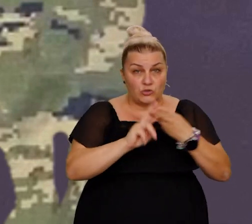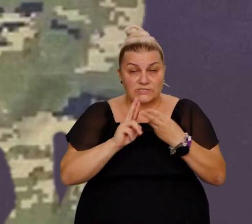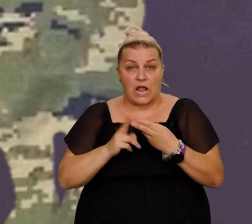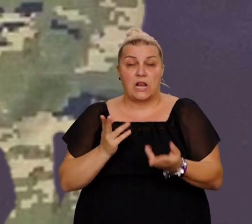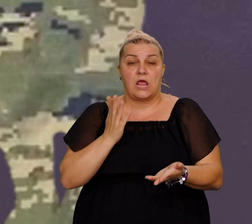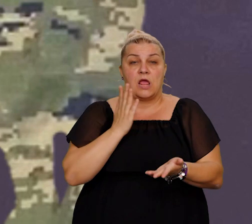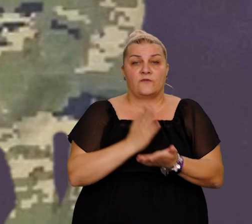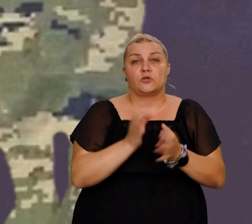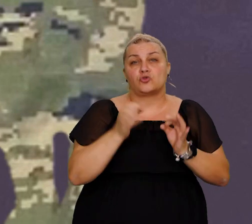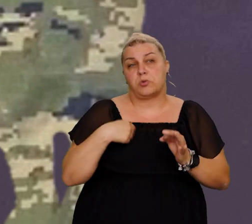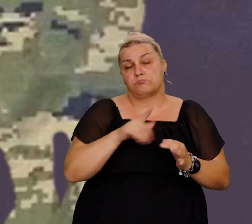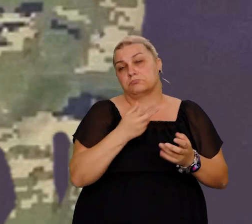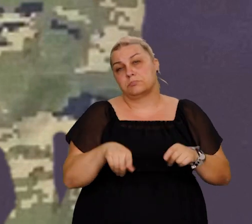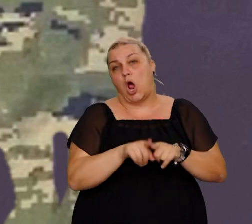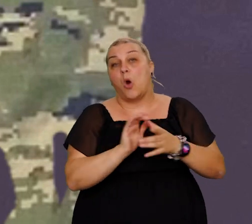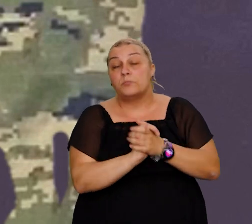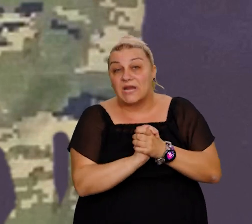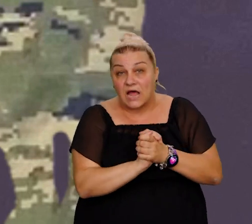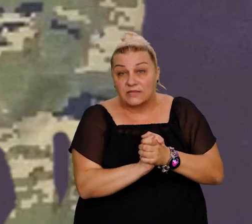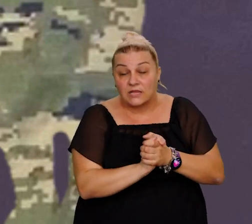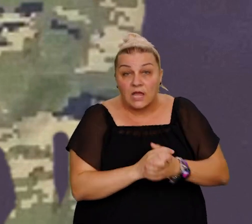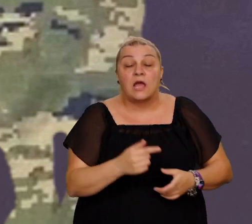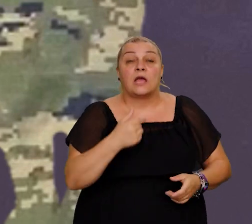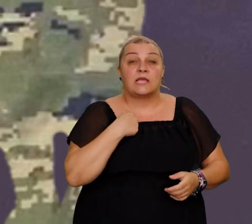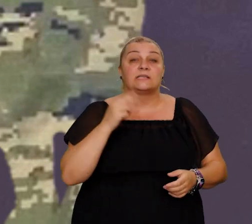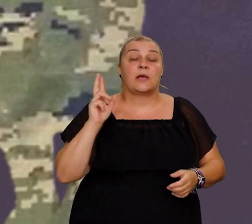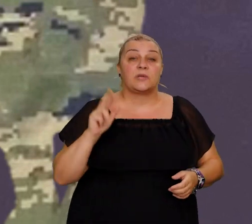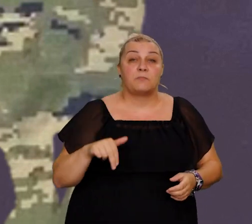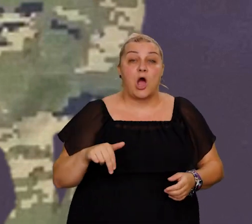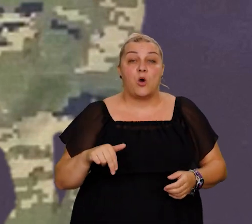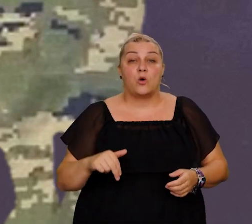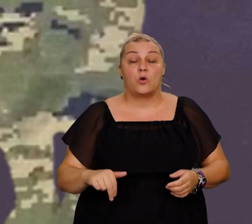postali prijatelji, imao sam